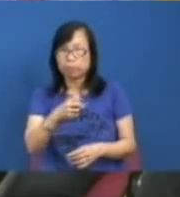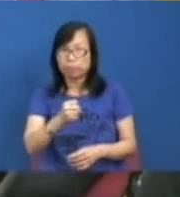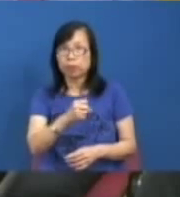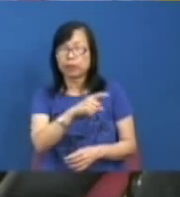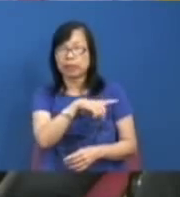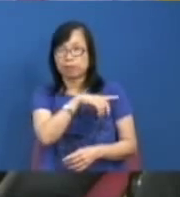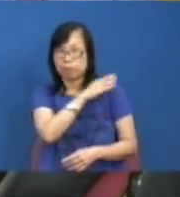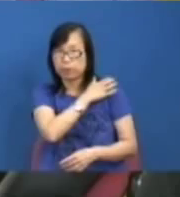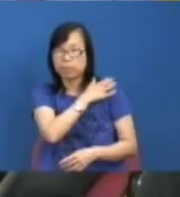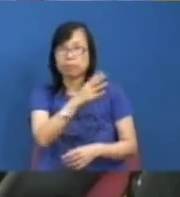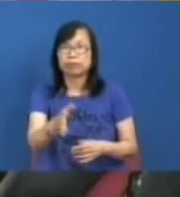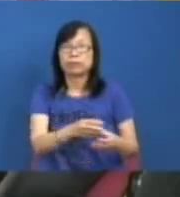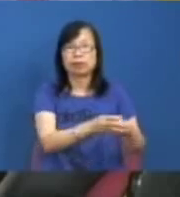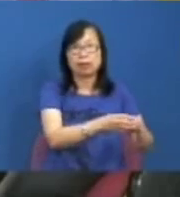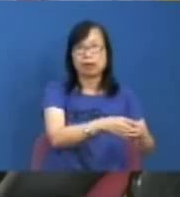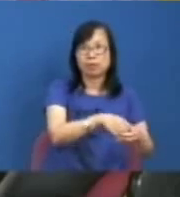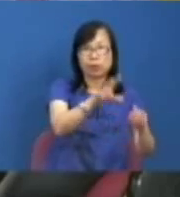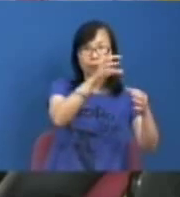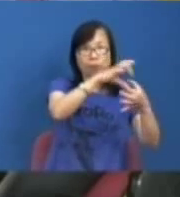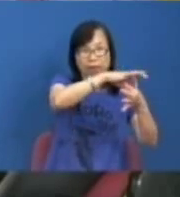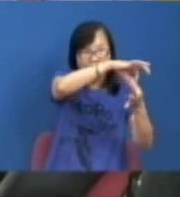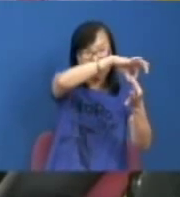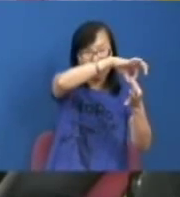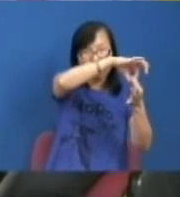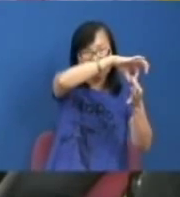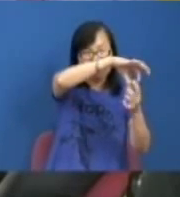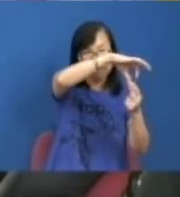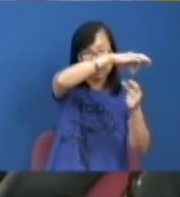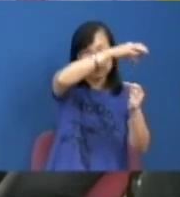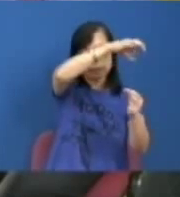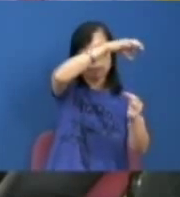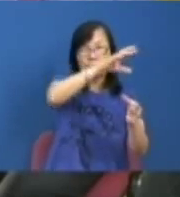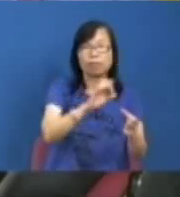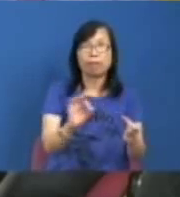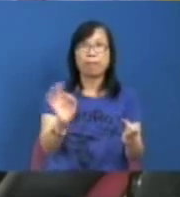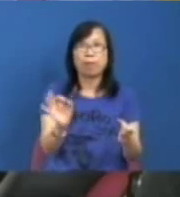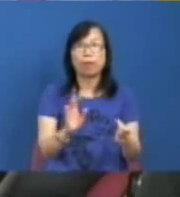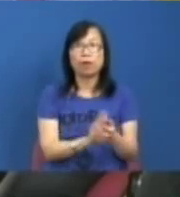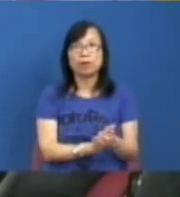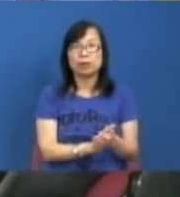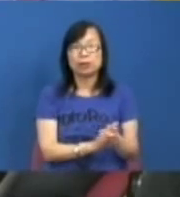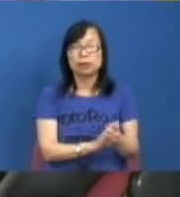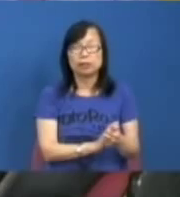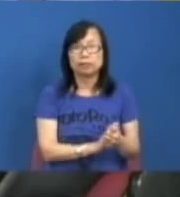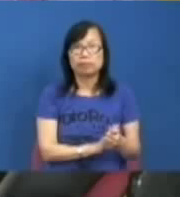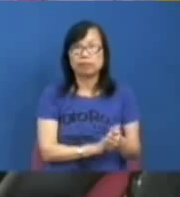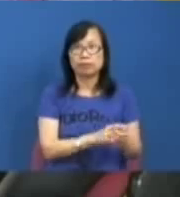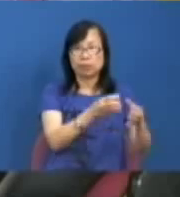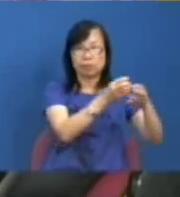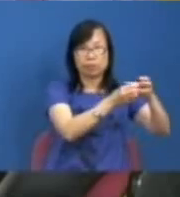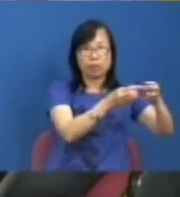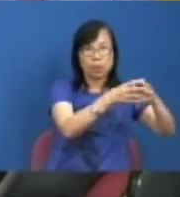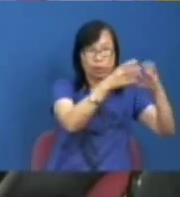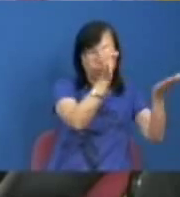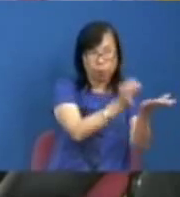直身口咧，佢係冇夾口噶嘛，係咪？喺嗰個細口同大渠嗰個駁口， 明白？ 嗰、那個